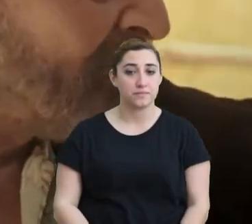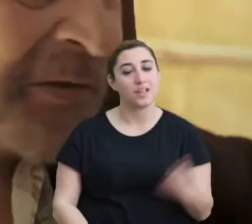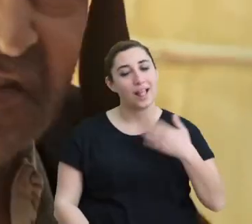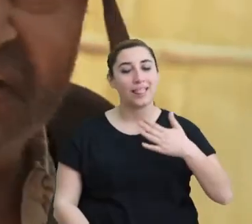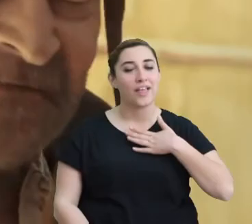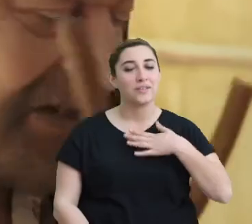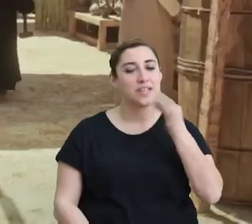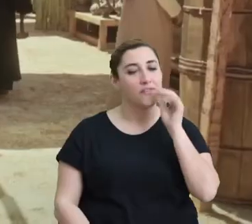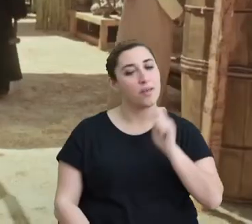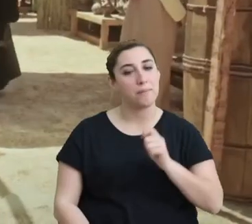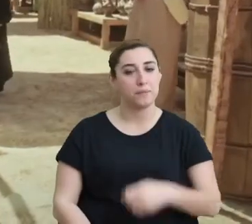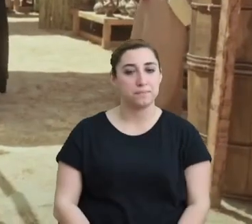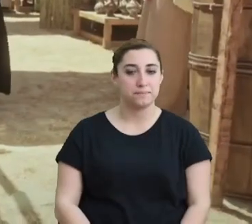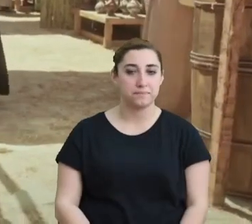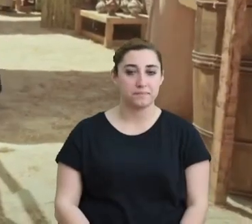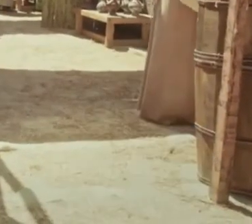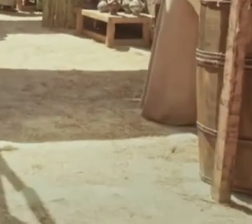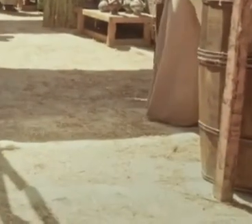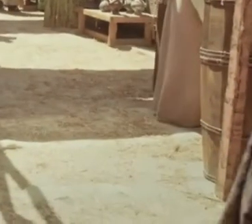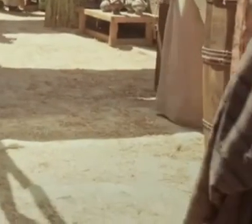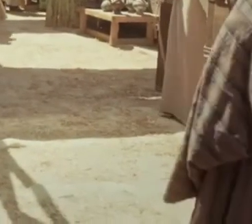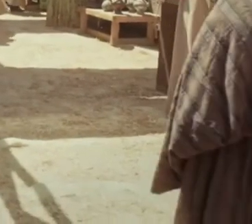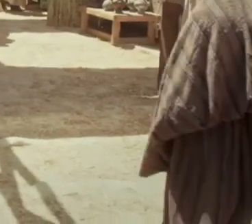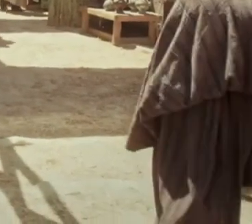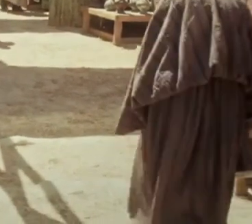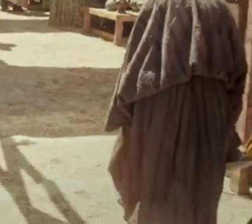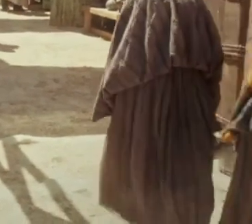Hele bir soluklanalım. Kenardaki masaya yöneldiler.